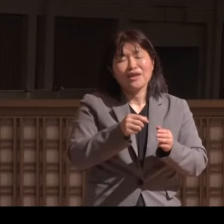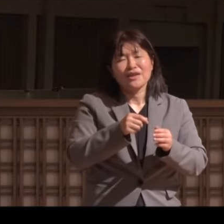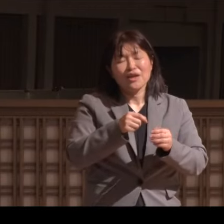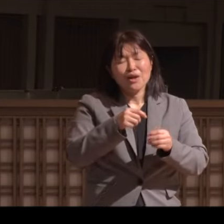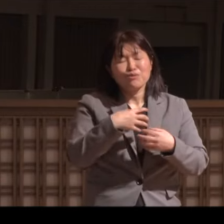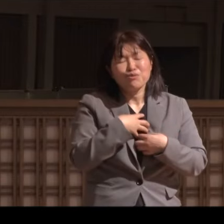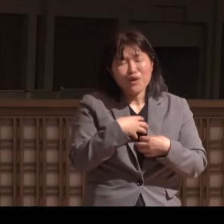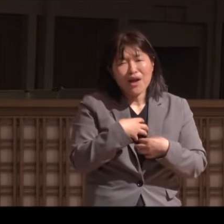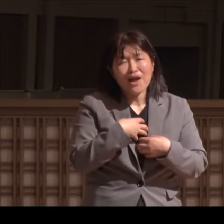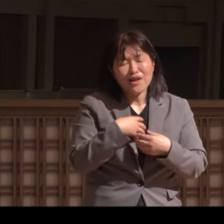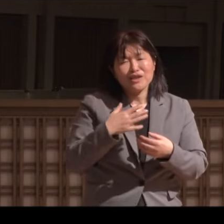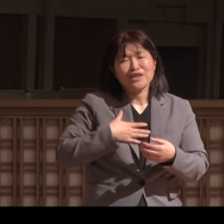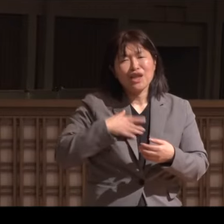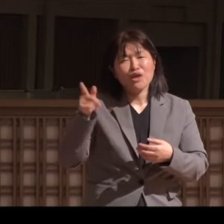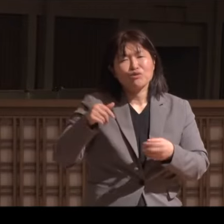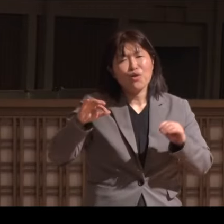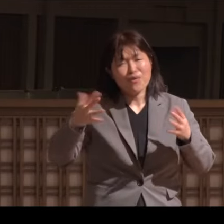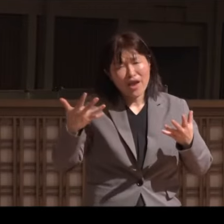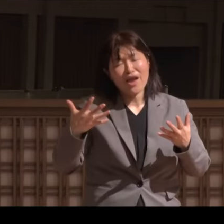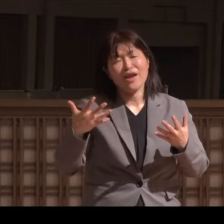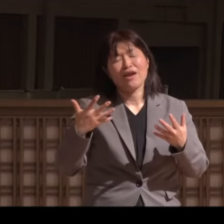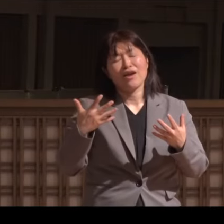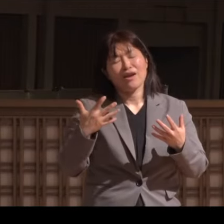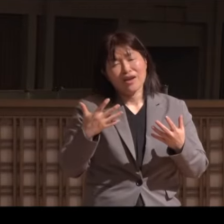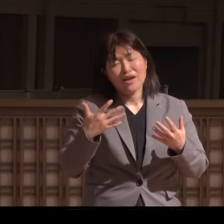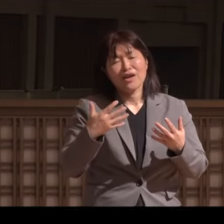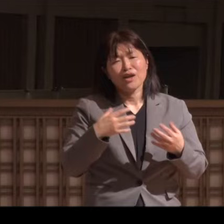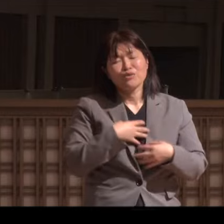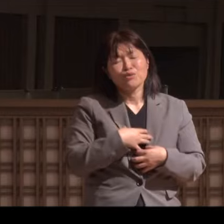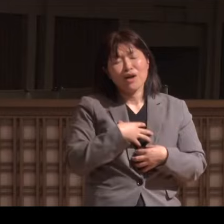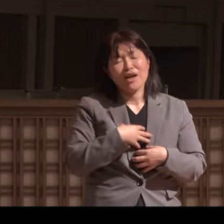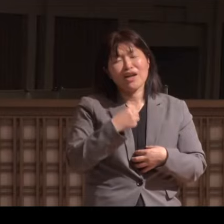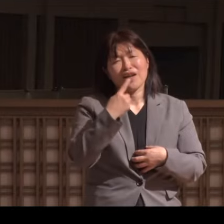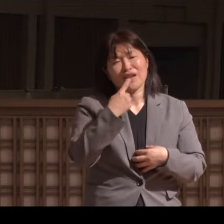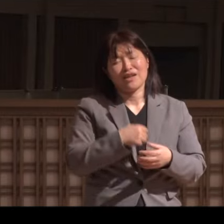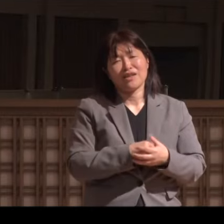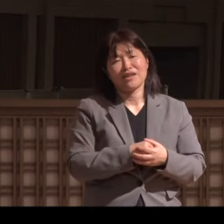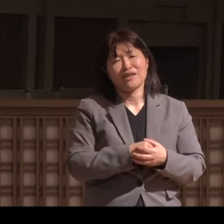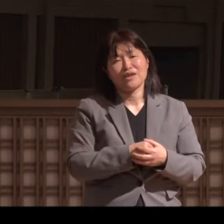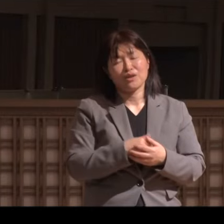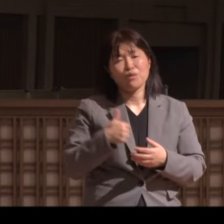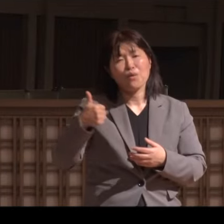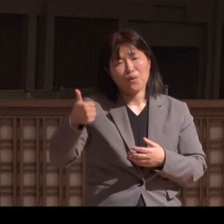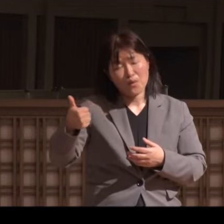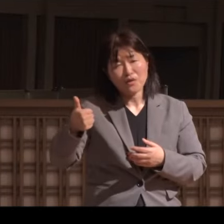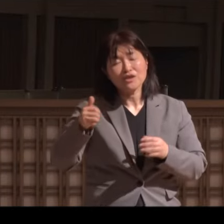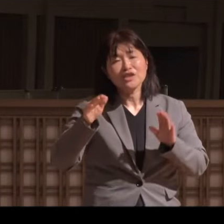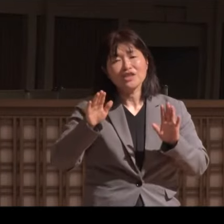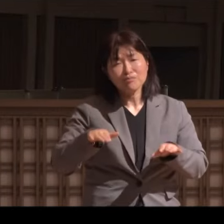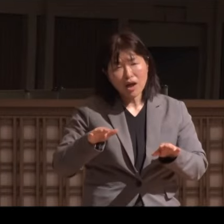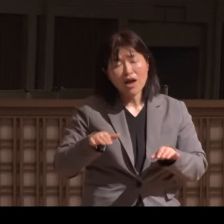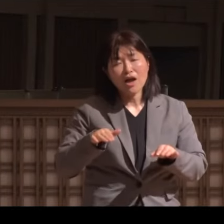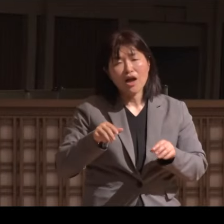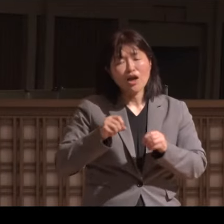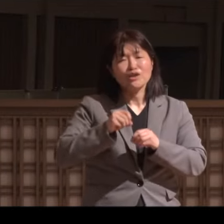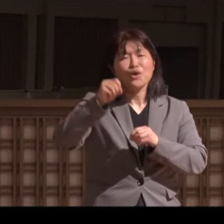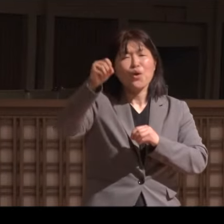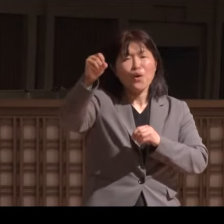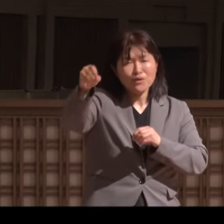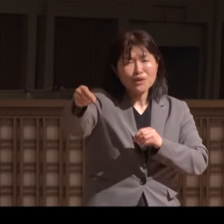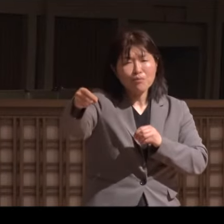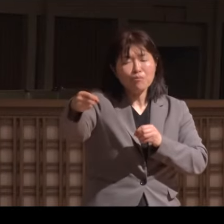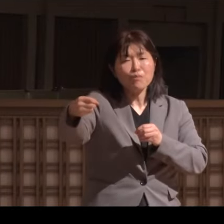不安なのに知り合いもいない待ちということであの何が不安だったかと言とあの夫とかま今の時代遠くにいても